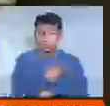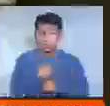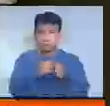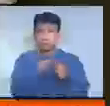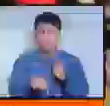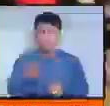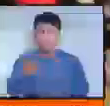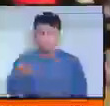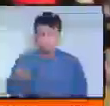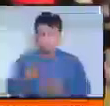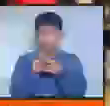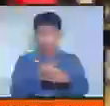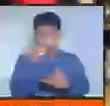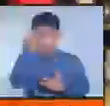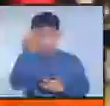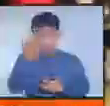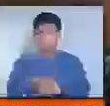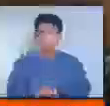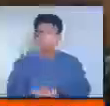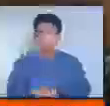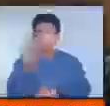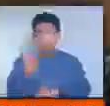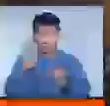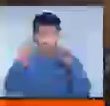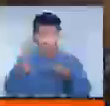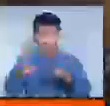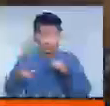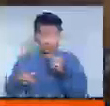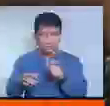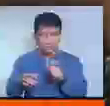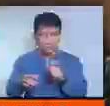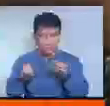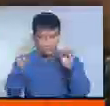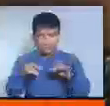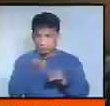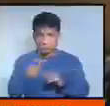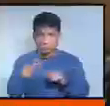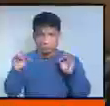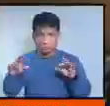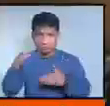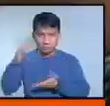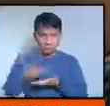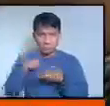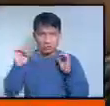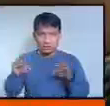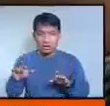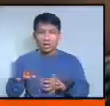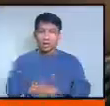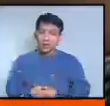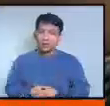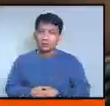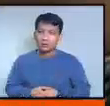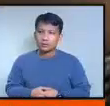sa vaping-related illness. Less dangerous doesn't mean it's not dangerous, di ba? Or less dangerous doesn't mean that it's safe.